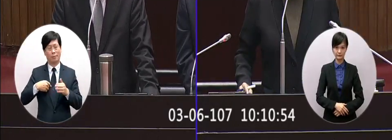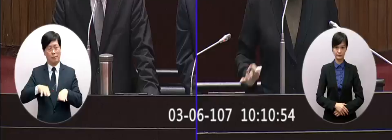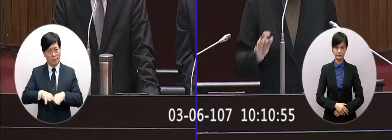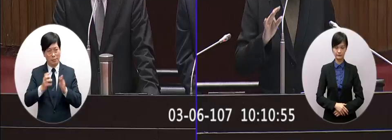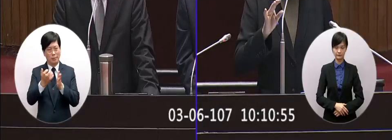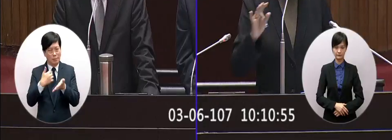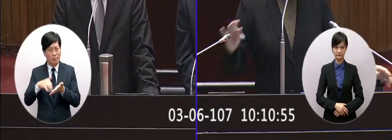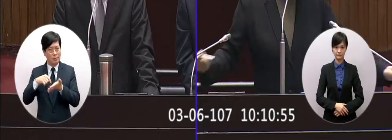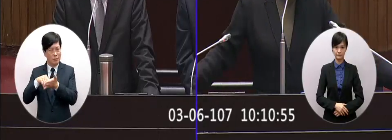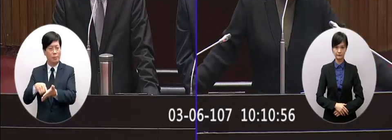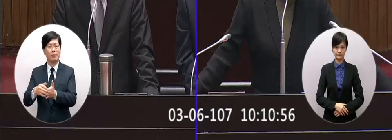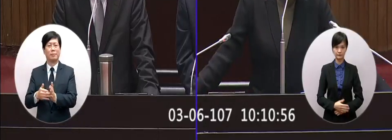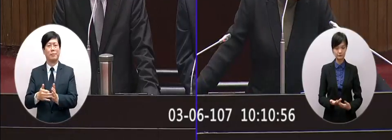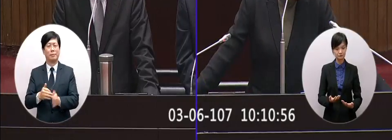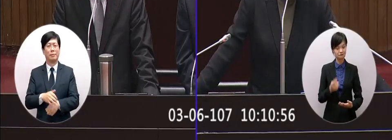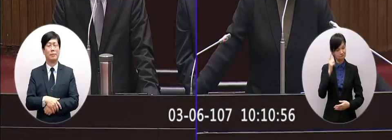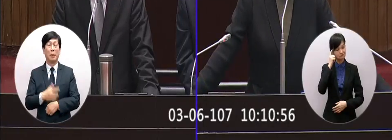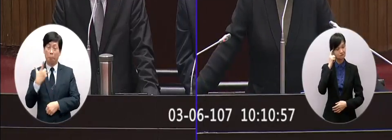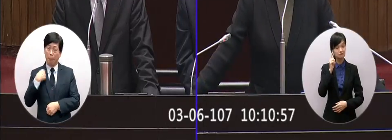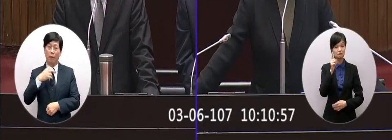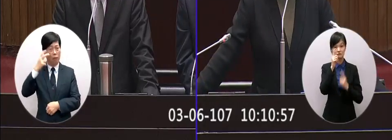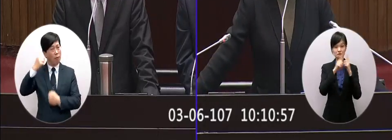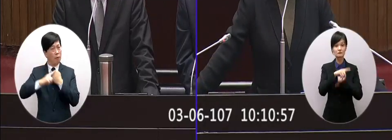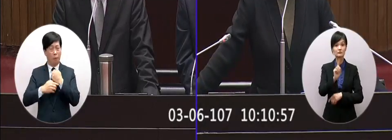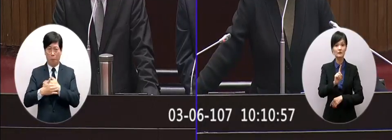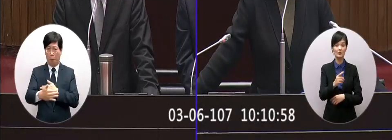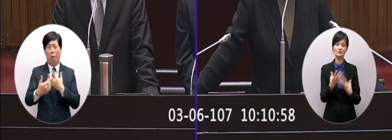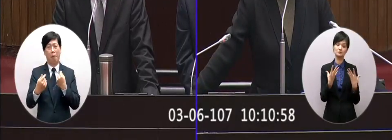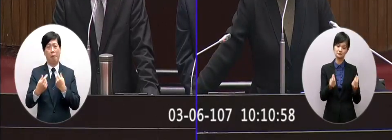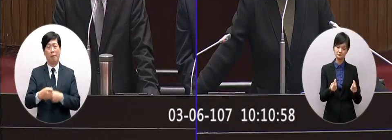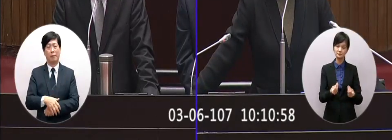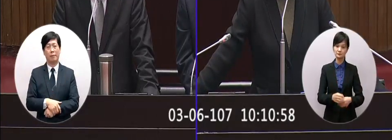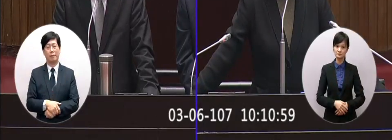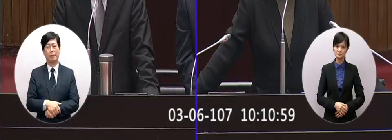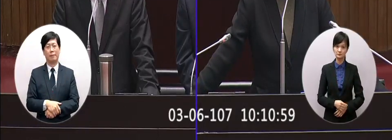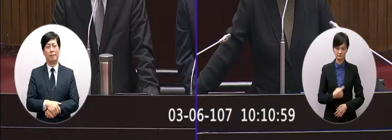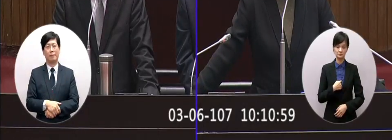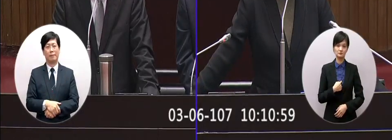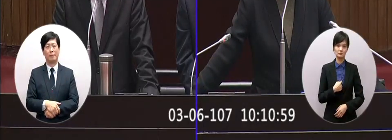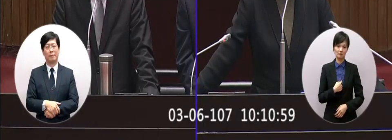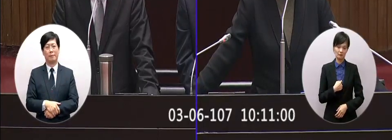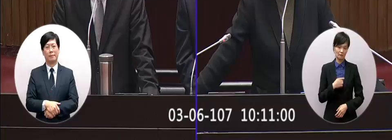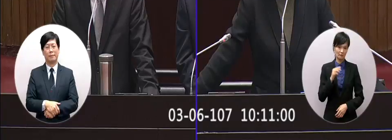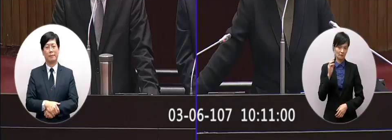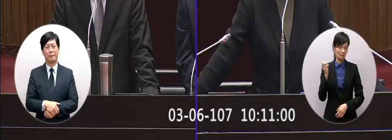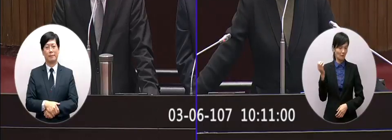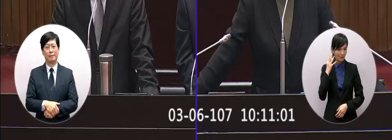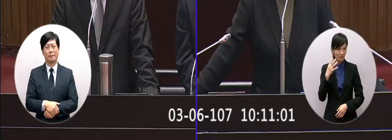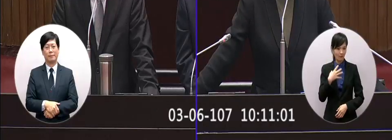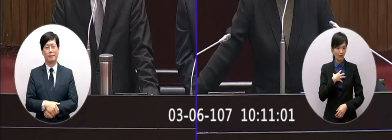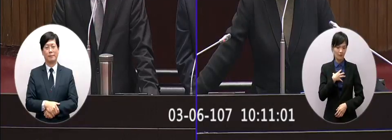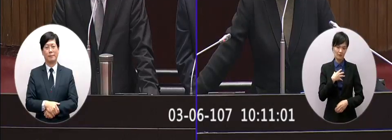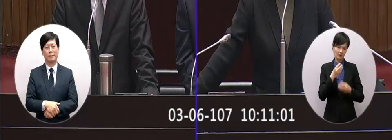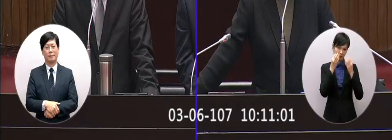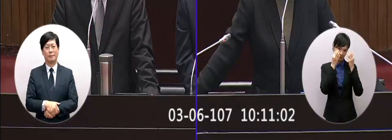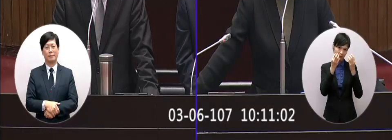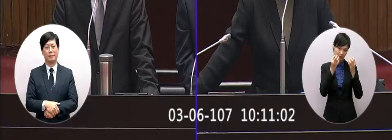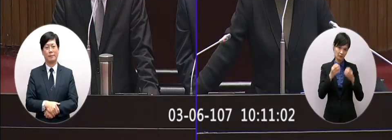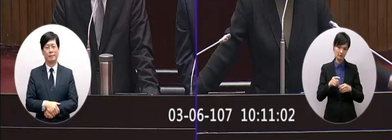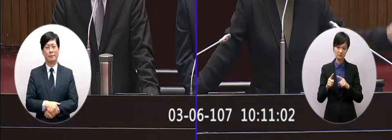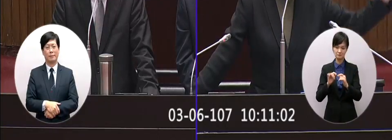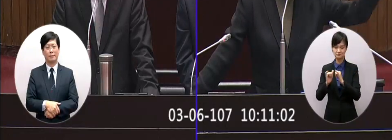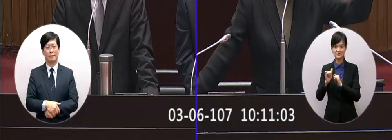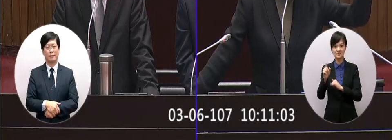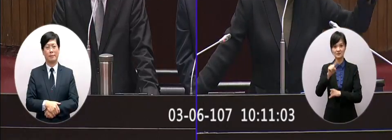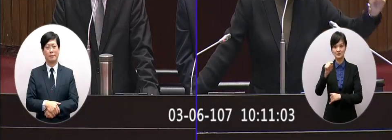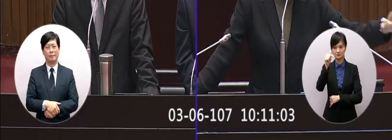进行预算的编列、啊， 所以是没有的， 符合宪法的程序、啊， 所以是没有的。院长，我非常的诧异，也非常的遗憾，我们要动用人民的